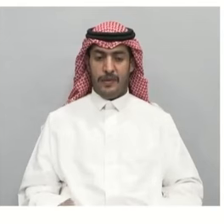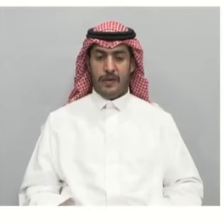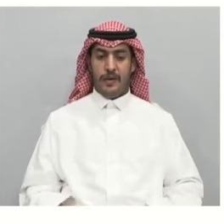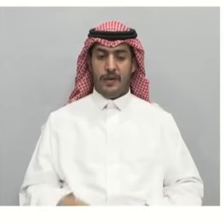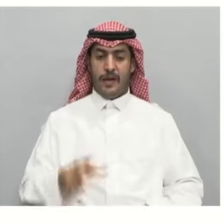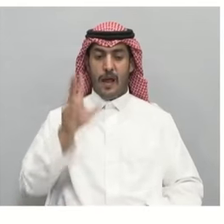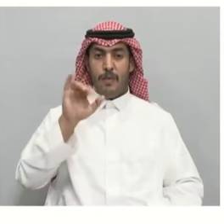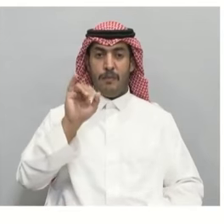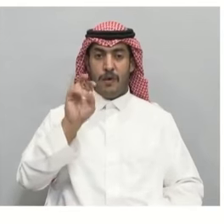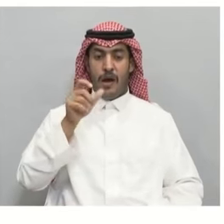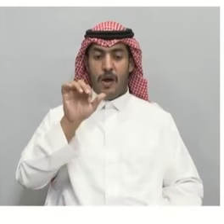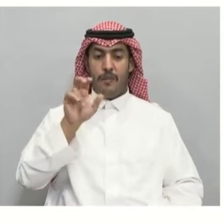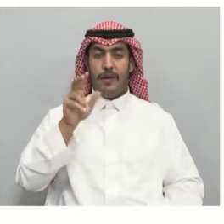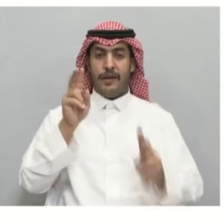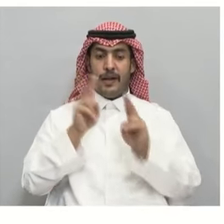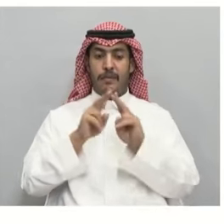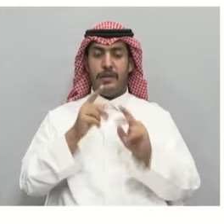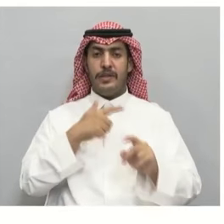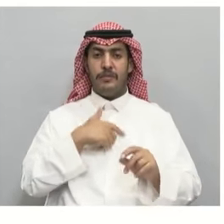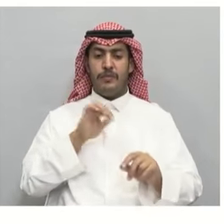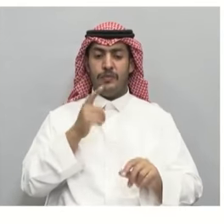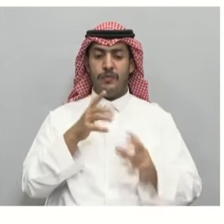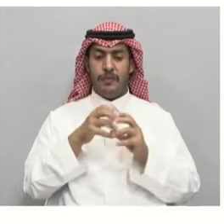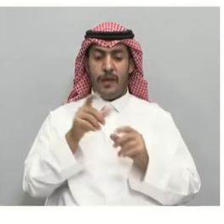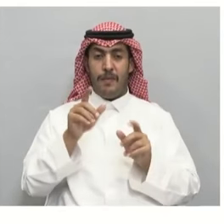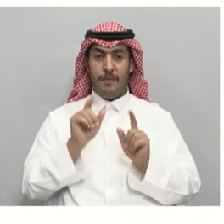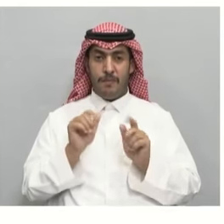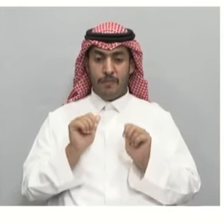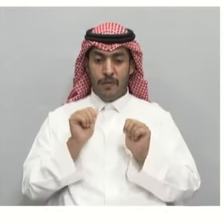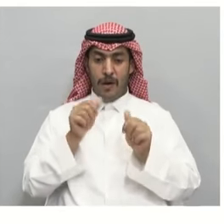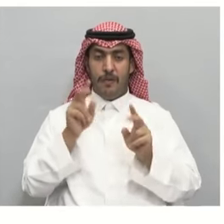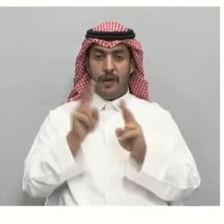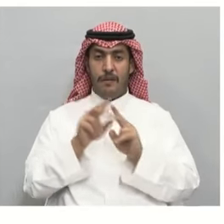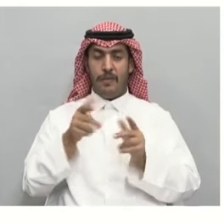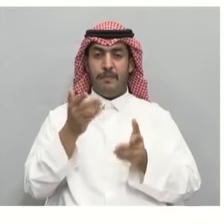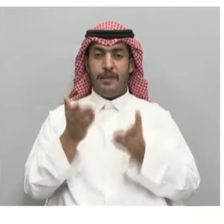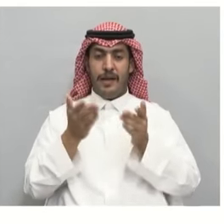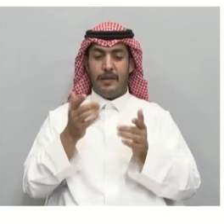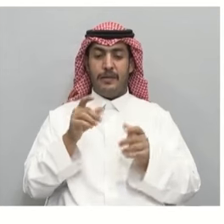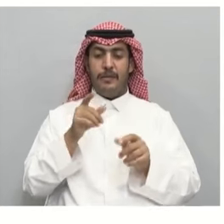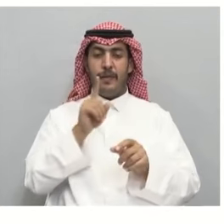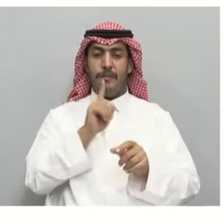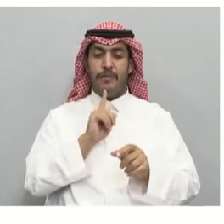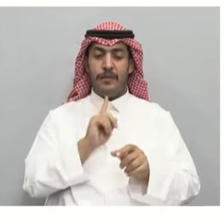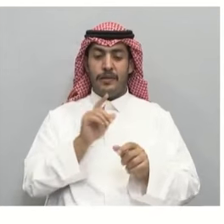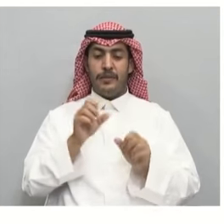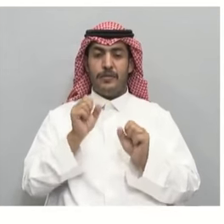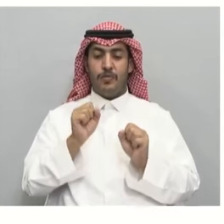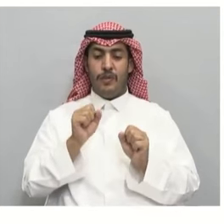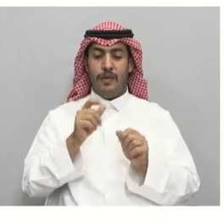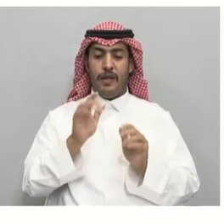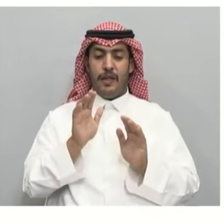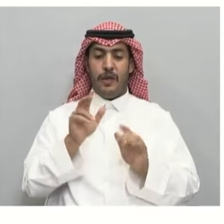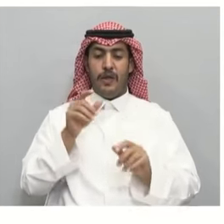الكهربائيه ماذا تعني المقاومه الكهربائيه المقاومه الكهربائيه هي مقياس لمدى صعوبه تدفق